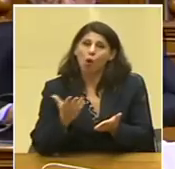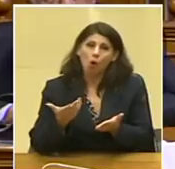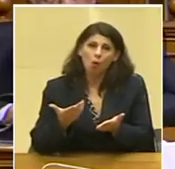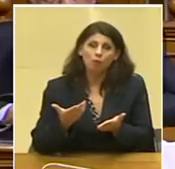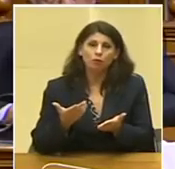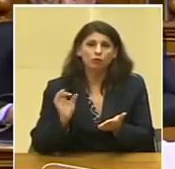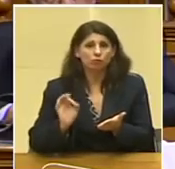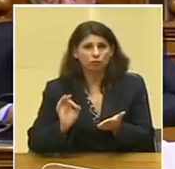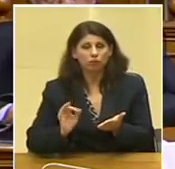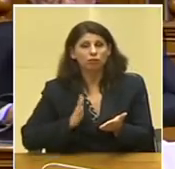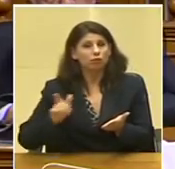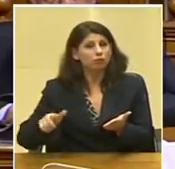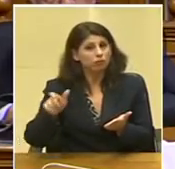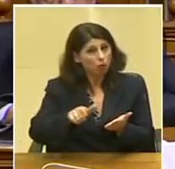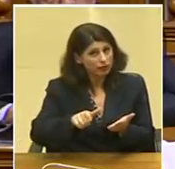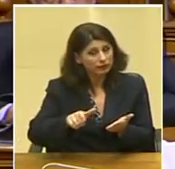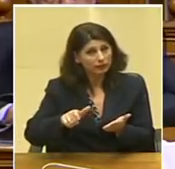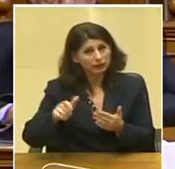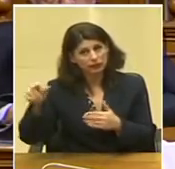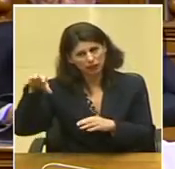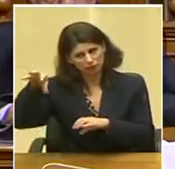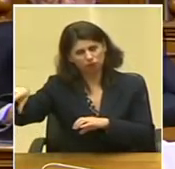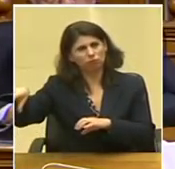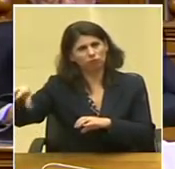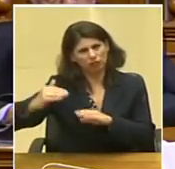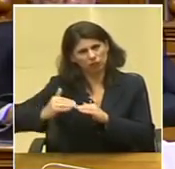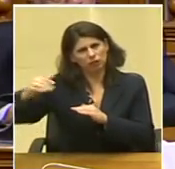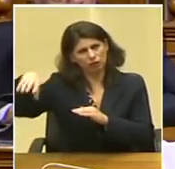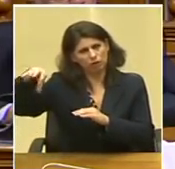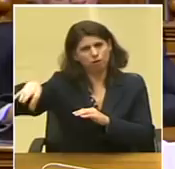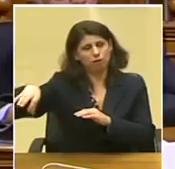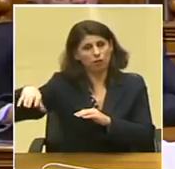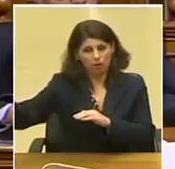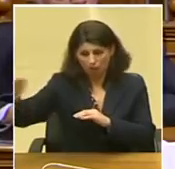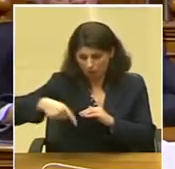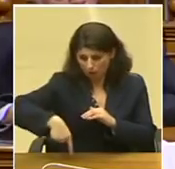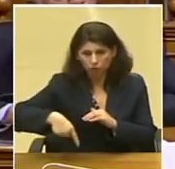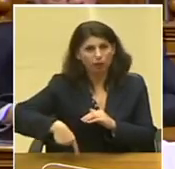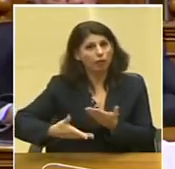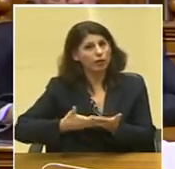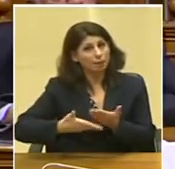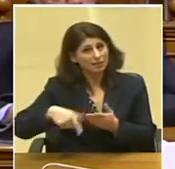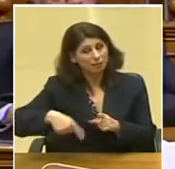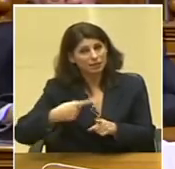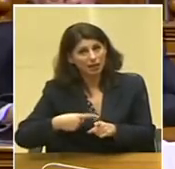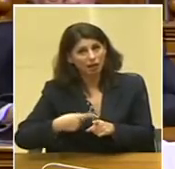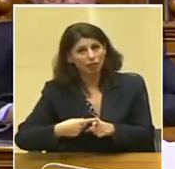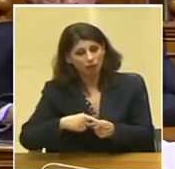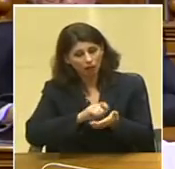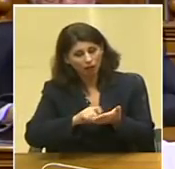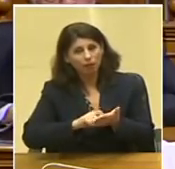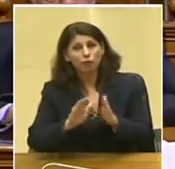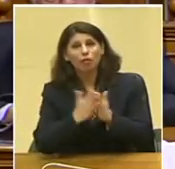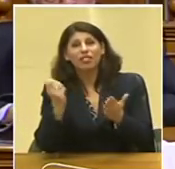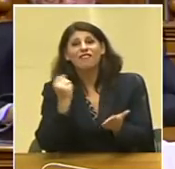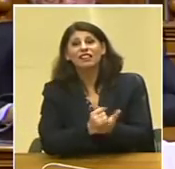βεβαίως οι πολίτες της γειτονικής χώρας έρχονται σήμερα, την ώρα που μιλάμε στη χώρα μας, να την επισκεφθούν, αναγράφοντας στα